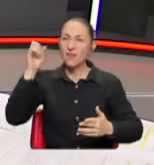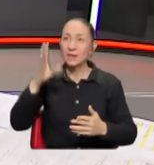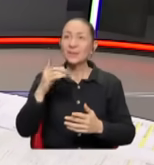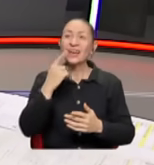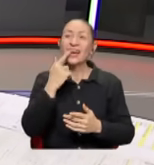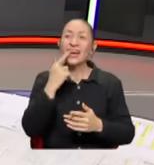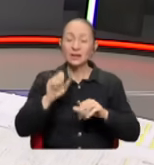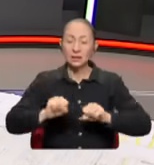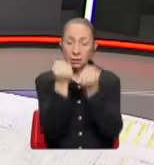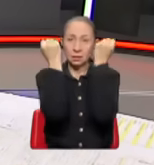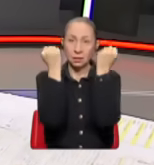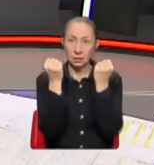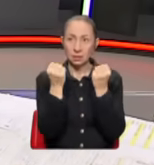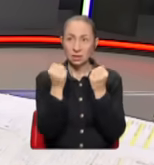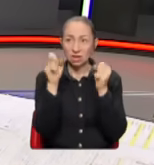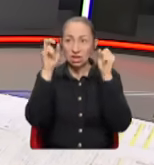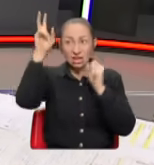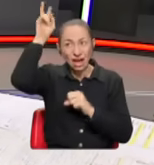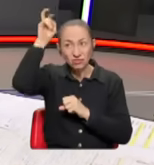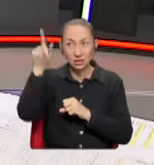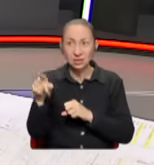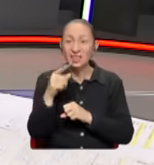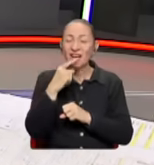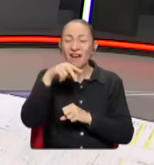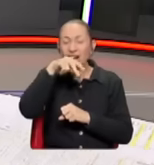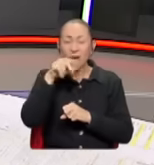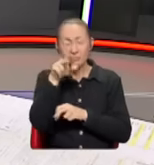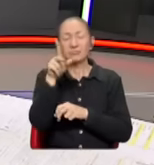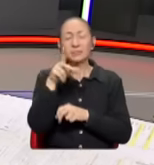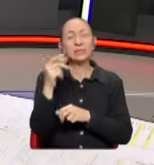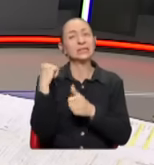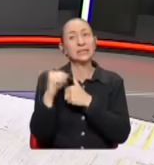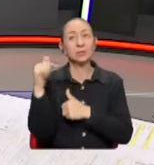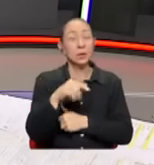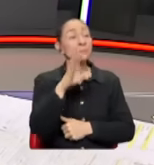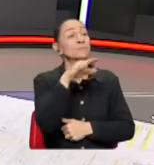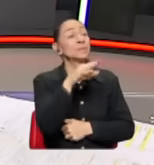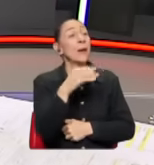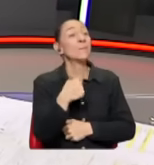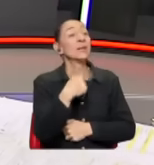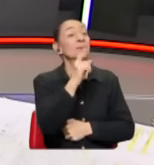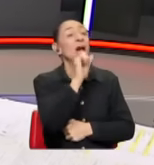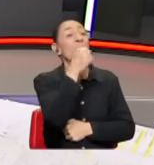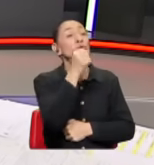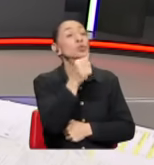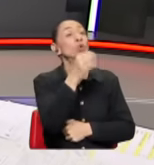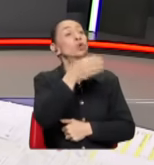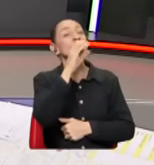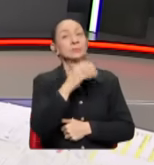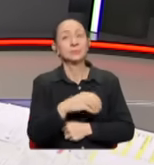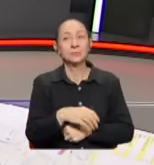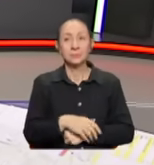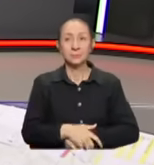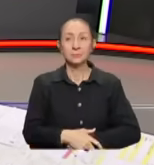dişini falan da kırıyor tavşanın. Tavşan gidiyor, sonra tekrar geri geliyor. Diyor ki bana bir havuç suyu.